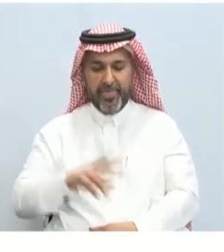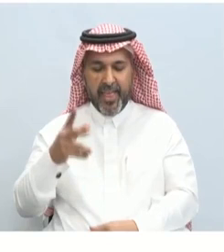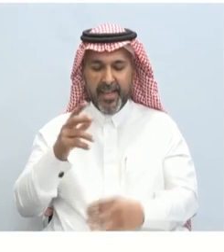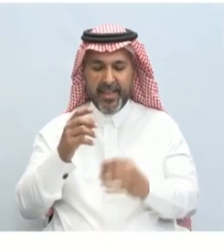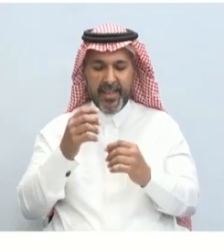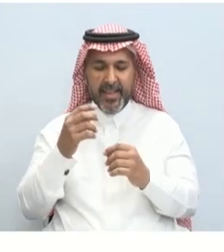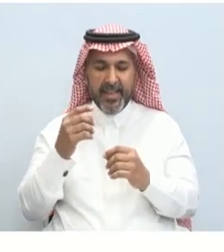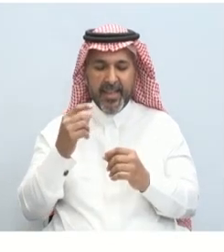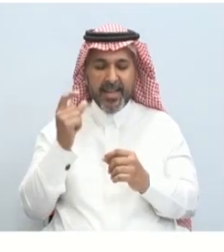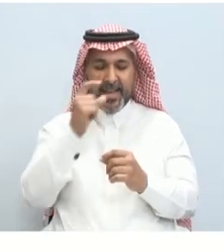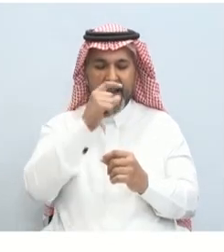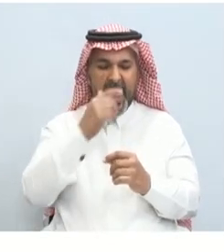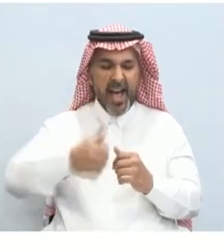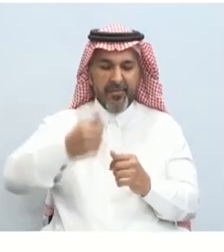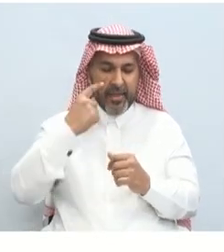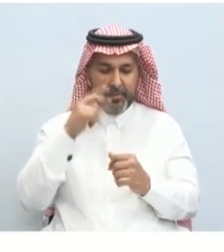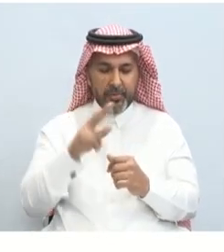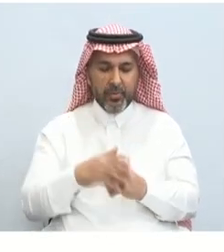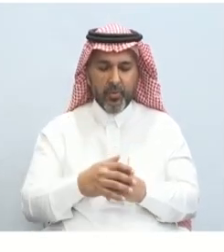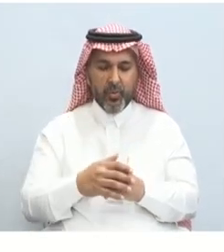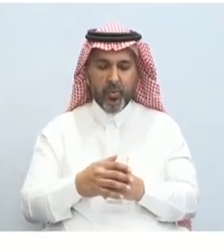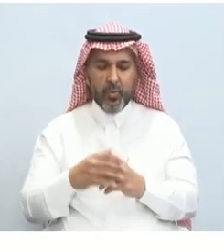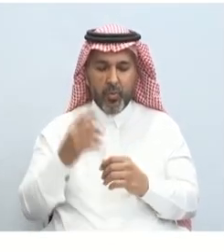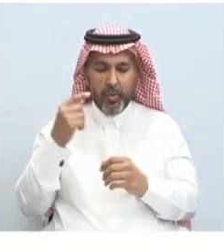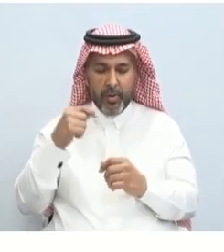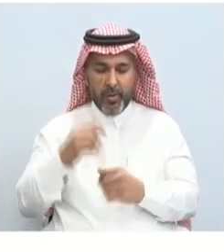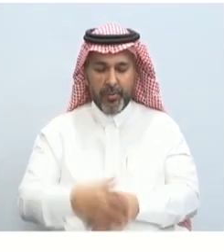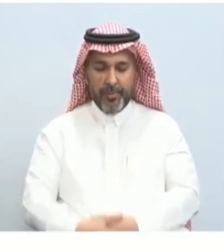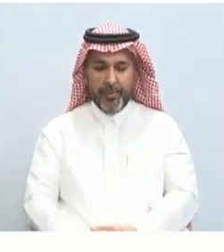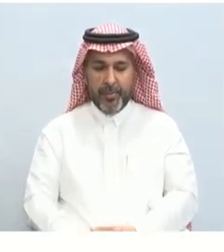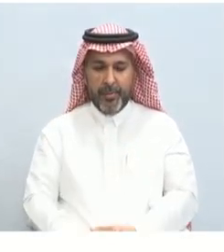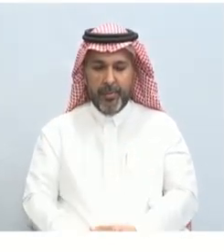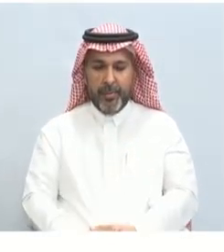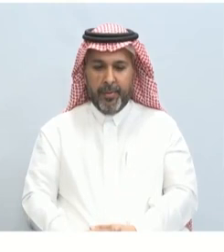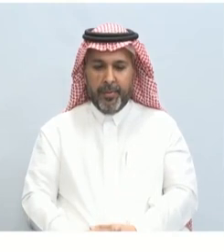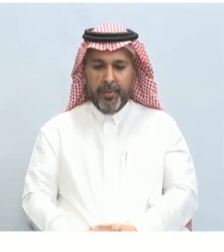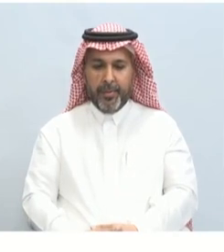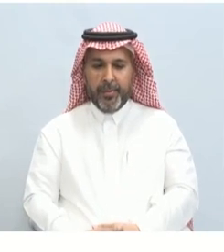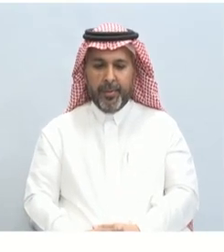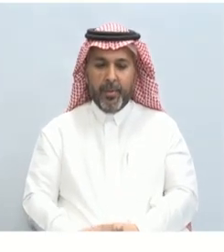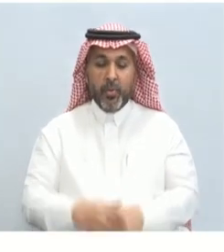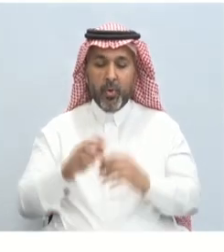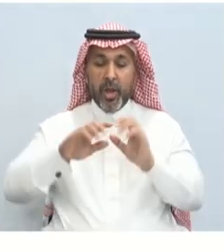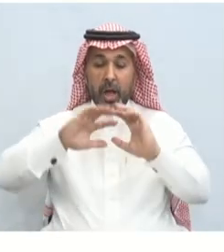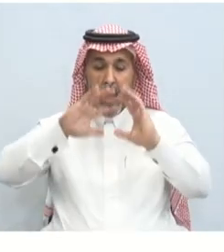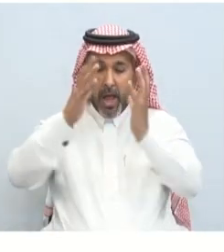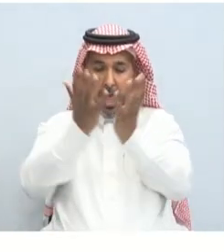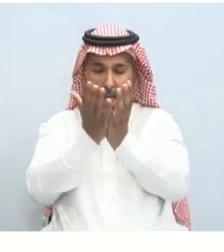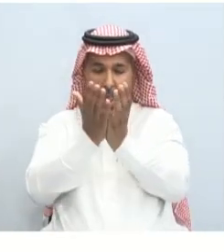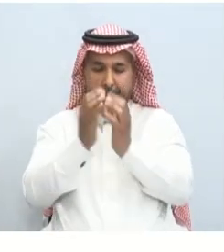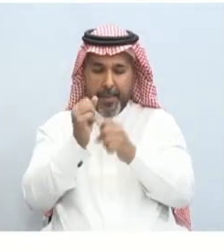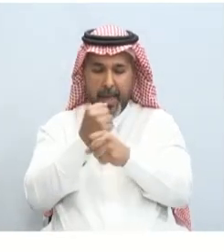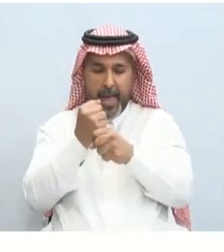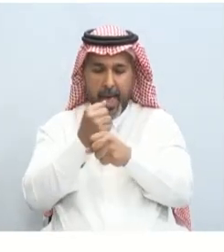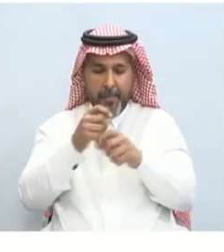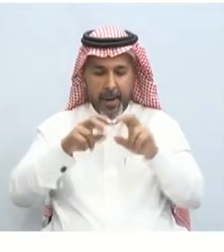استنباطيه بكل سهوله نقول امتلاك شركات البترول لافضل الالات والكوادر البشريه في مجال ضخ